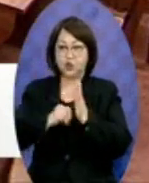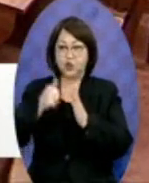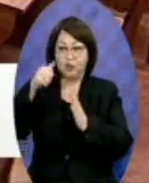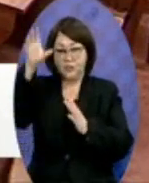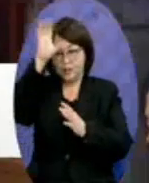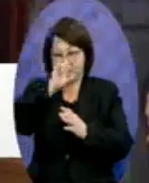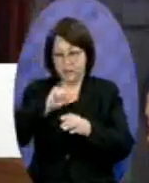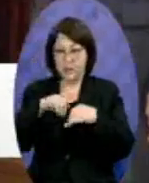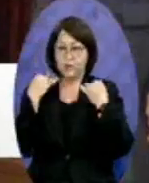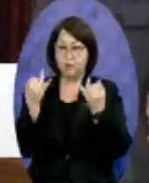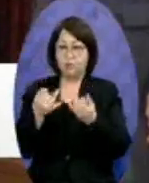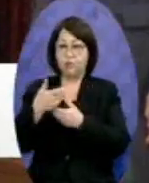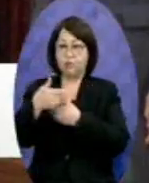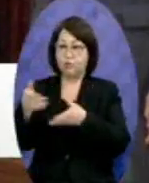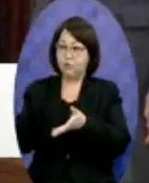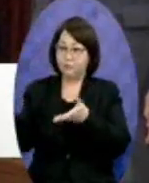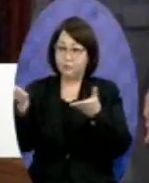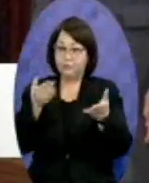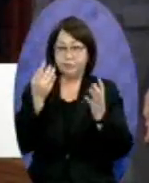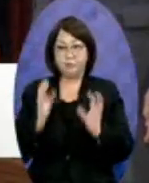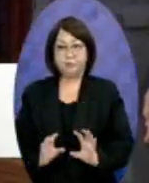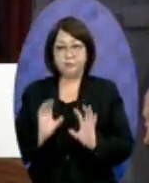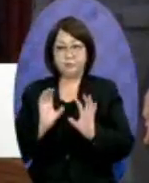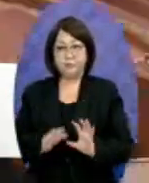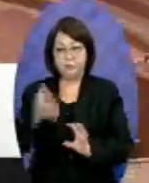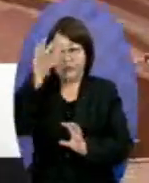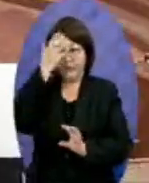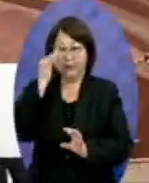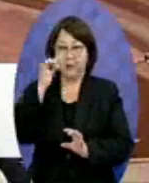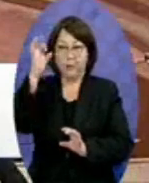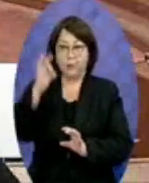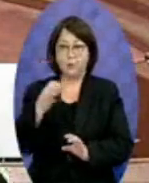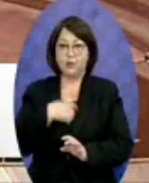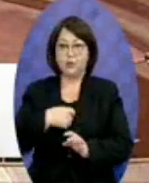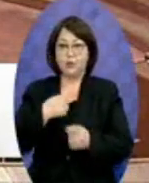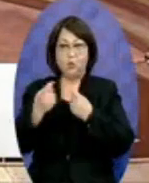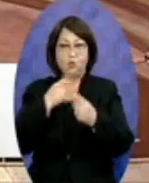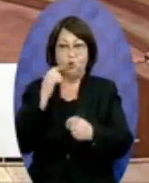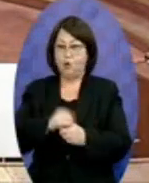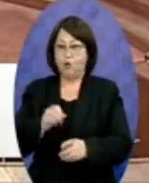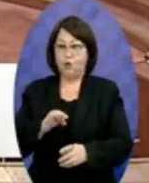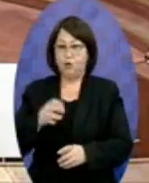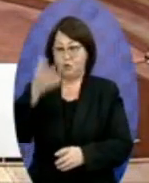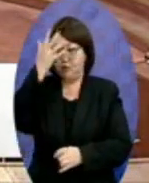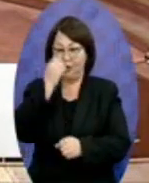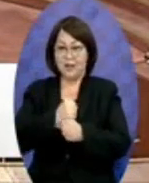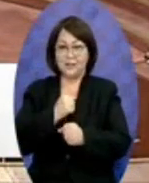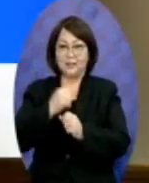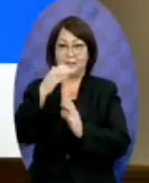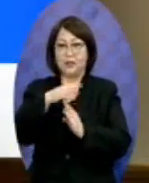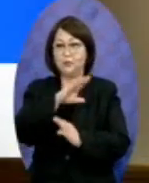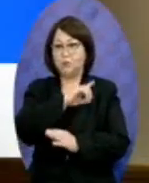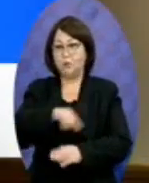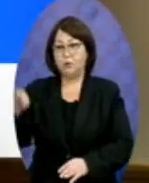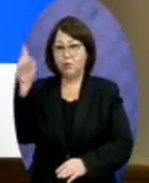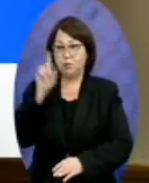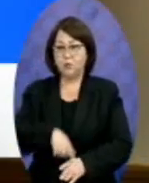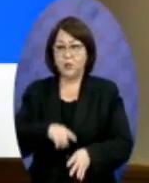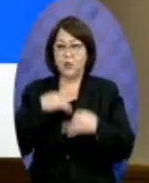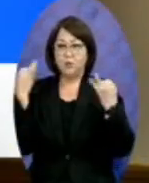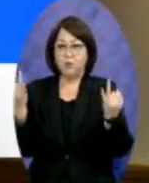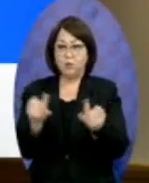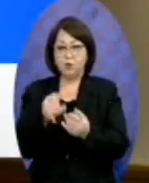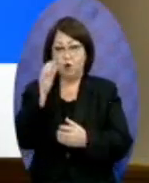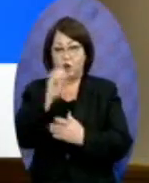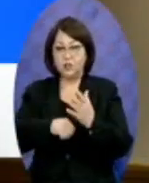ирэхийг гишүүд хүлээсэн юм. Засгийн газрын дийлэнх гишүүд хуралдаанд оролцсонгүй төрийн ажил гацаж болохгүй гэдэг байр суурийг чуулганы хуралдаанд оролцсон